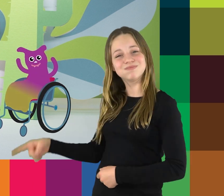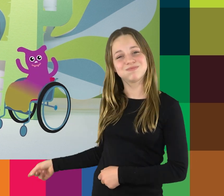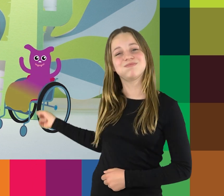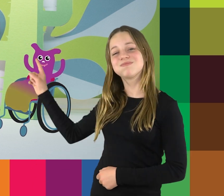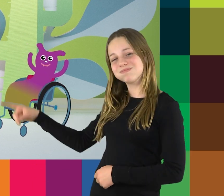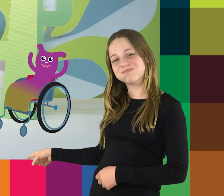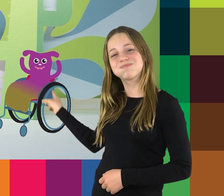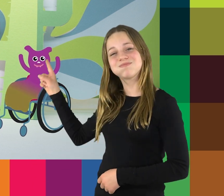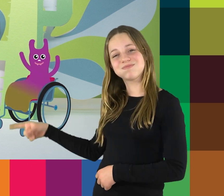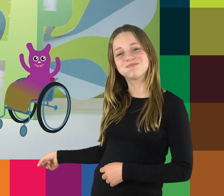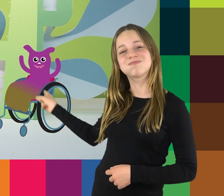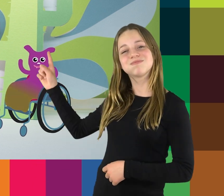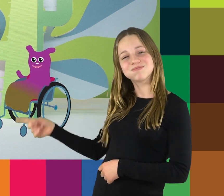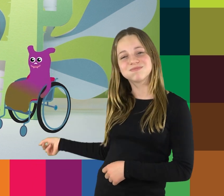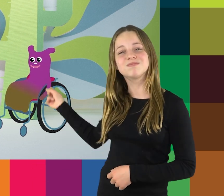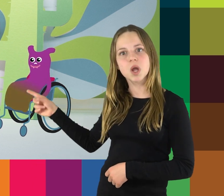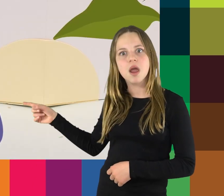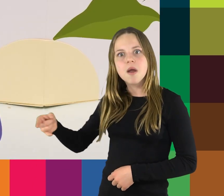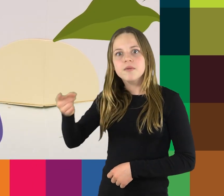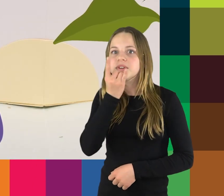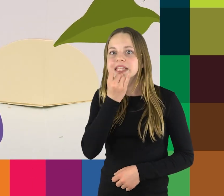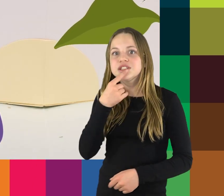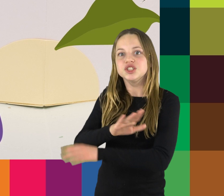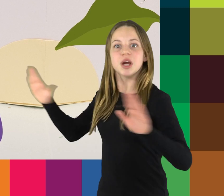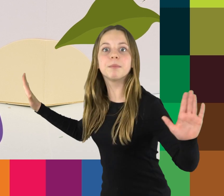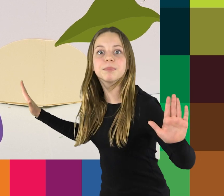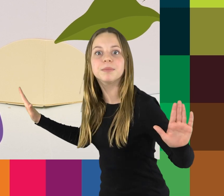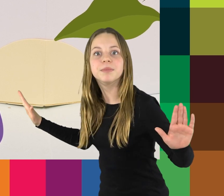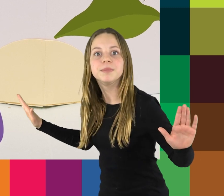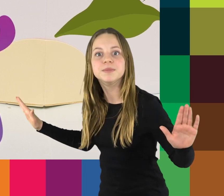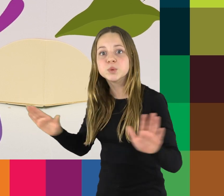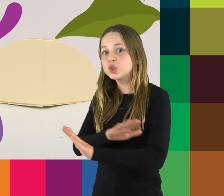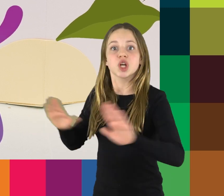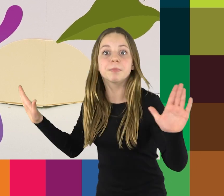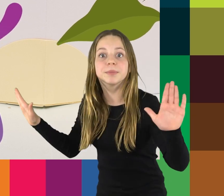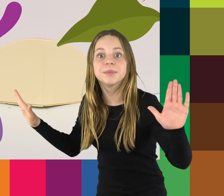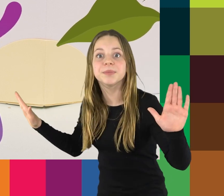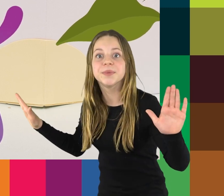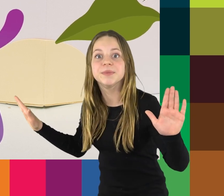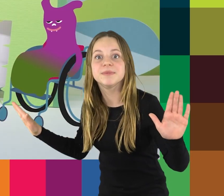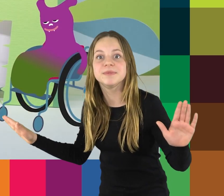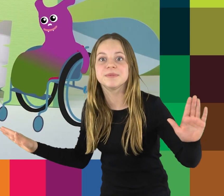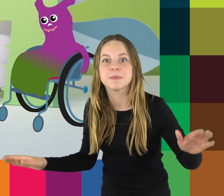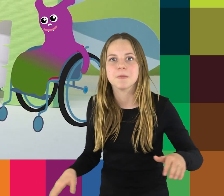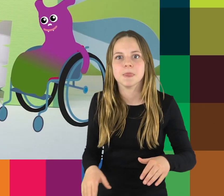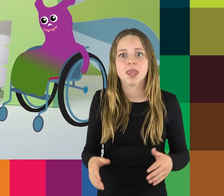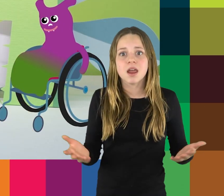Tournez, tournez les couleurs. Vise, dis stop. Stop.